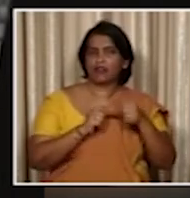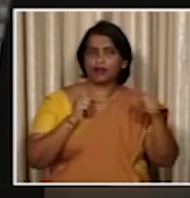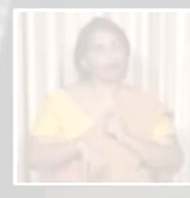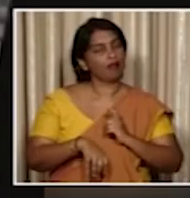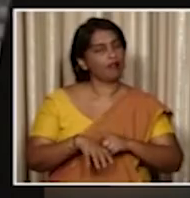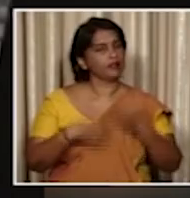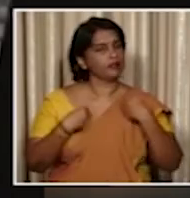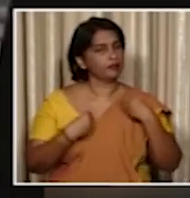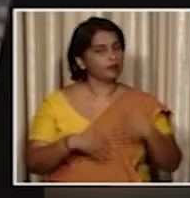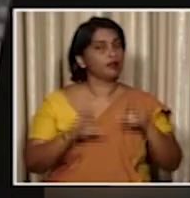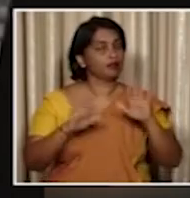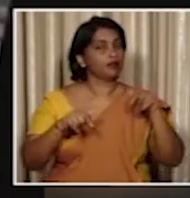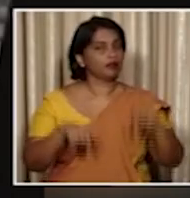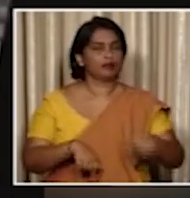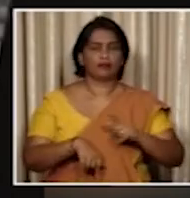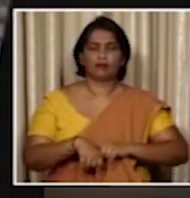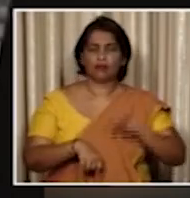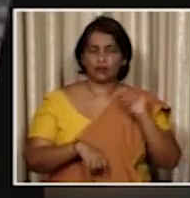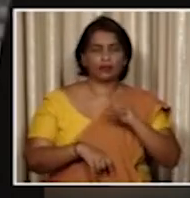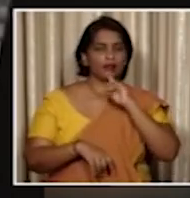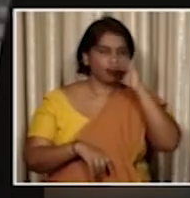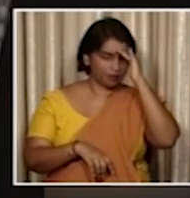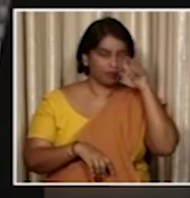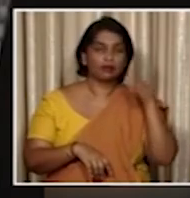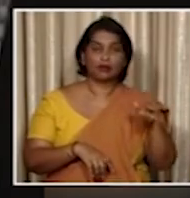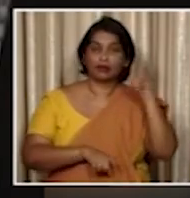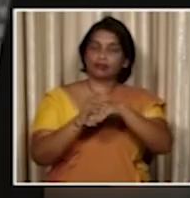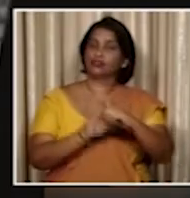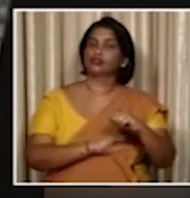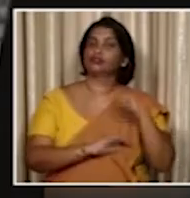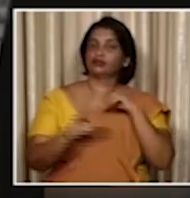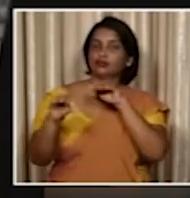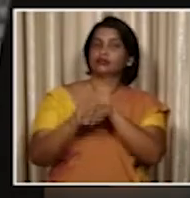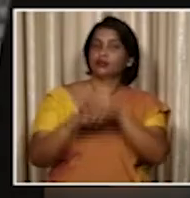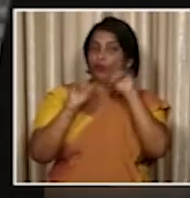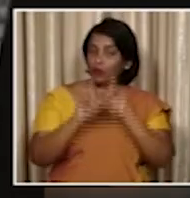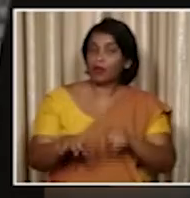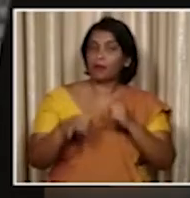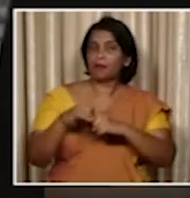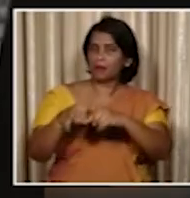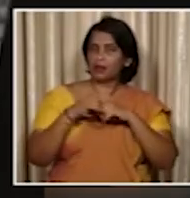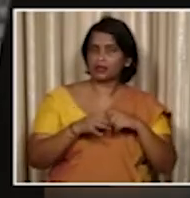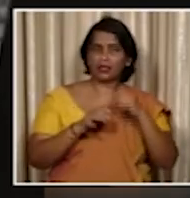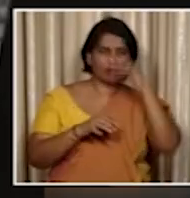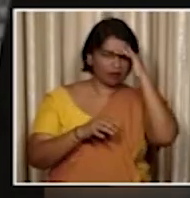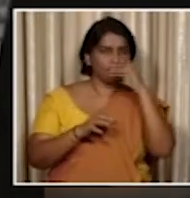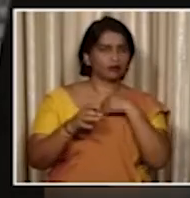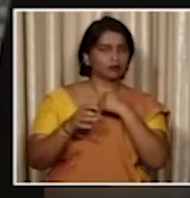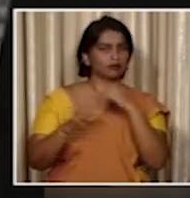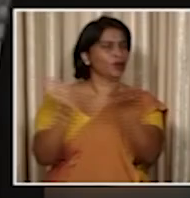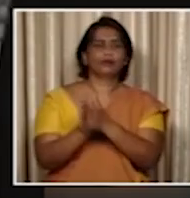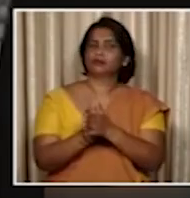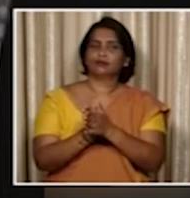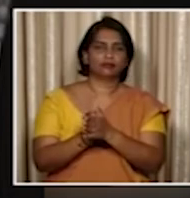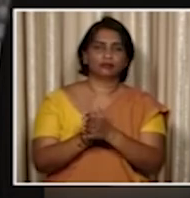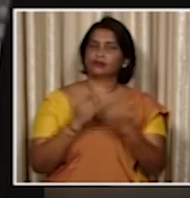අපි චෝදනා කරා. හැබැයි අද අවාසනාවකට කතා නායකතුමනේ ඒ පිරිස ඒ කණ්ඩායම මේ වගේ ප්‍රශ්නයක් අහන විපක්ෂ නායකතුමා ශක්තිමත් කරන එක තුලයි ඉන්නක